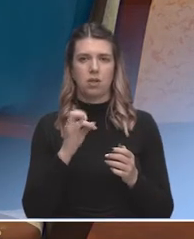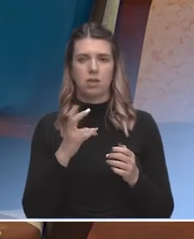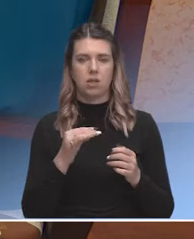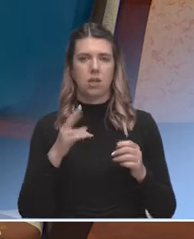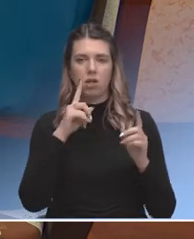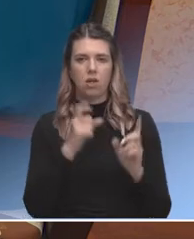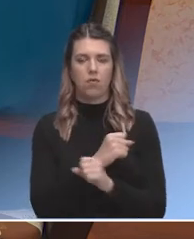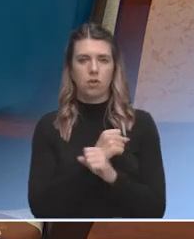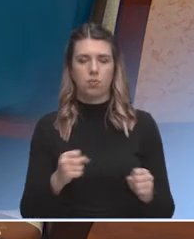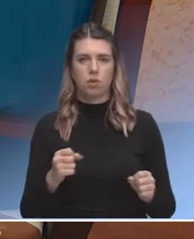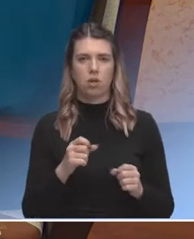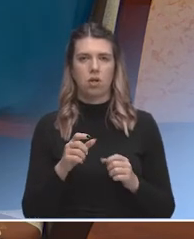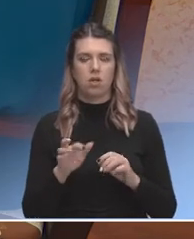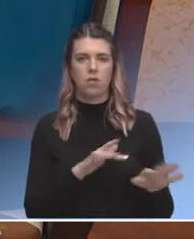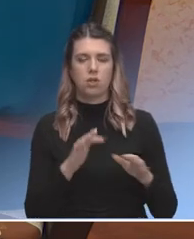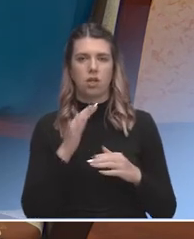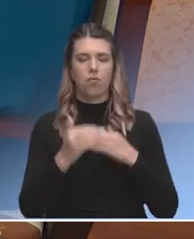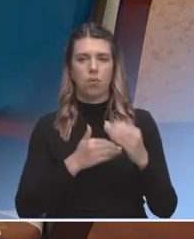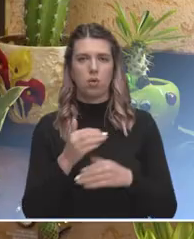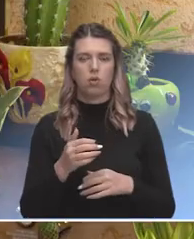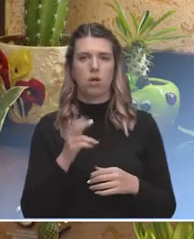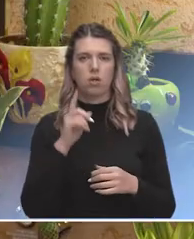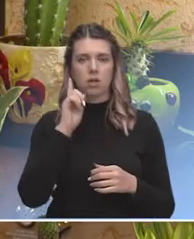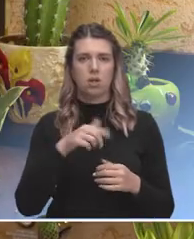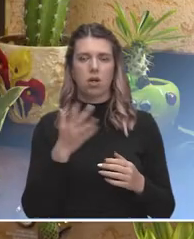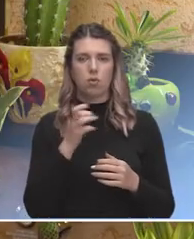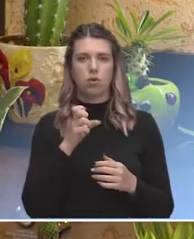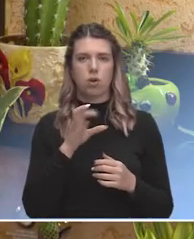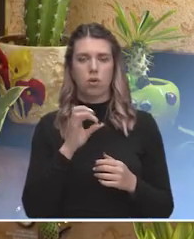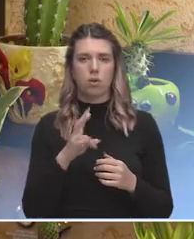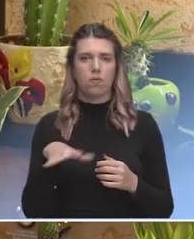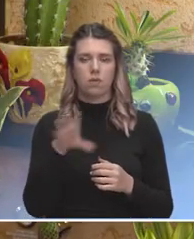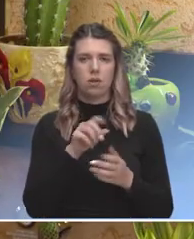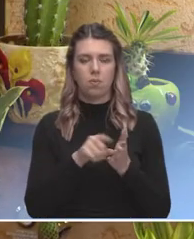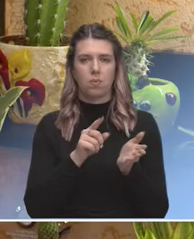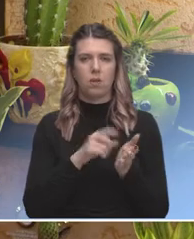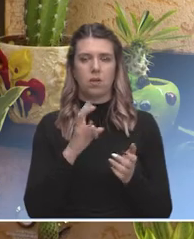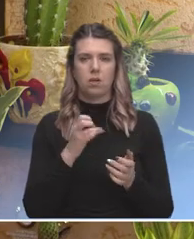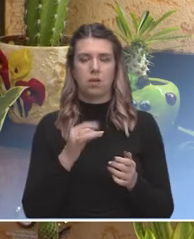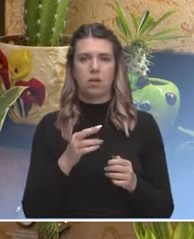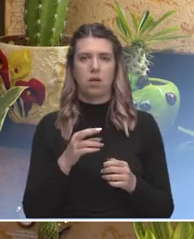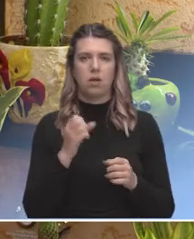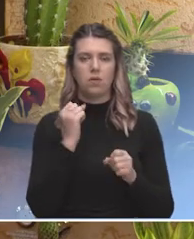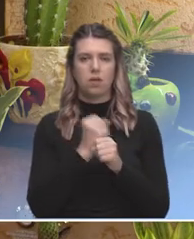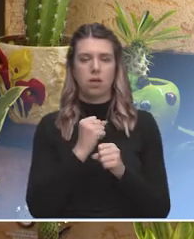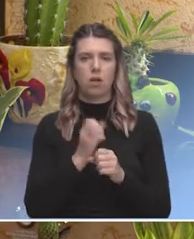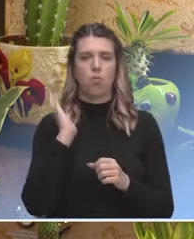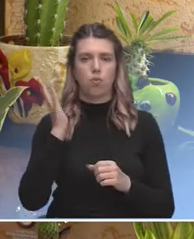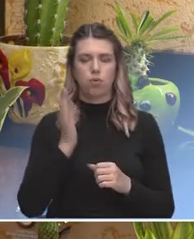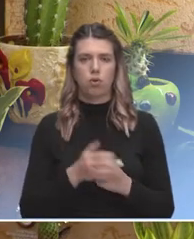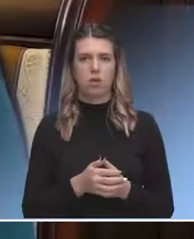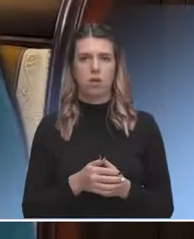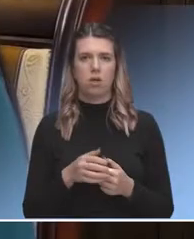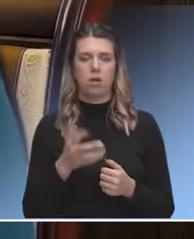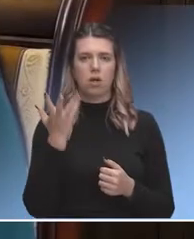населения невозможно движение вперед. Знаете, какой слоган всероссийской переписи населения? «Создаем